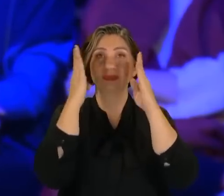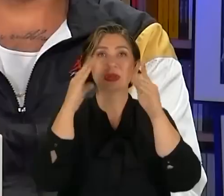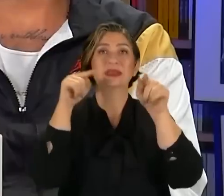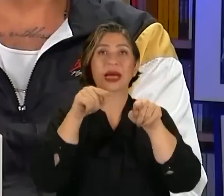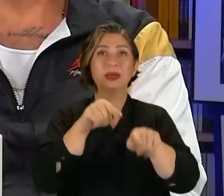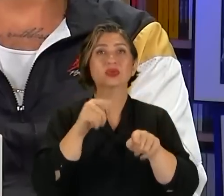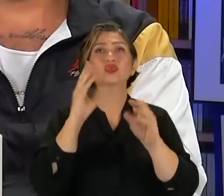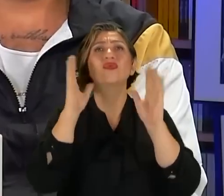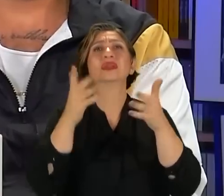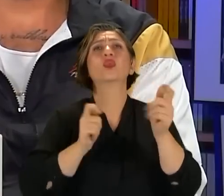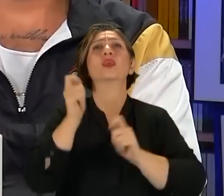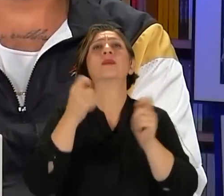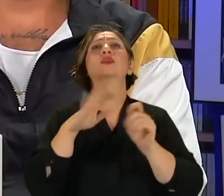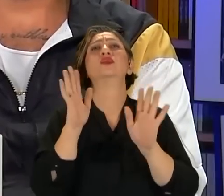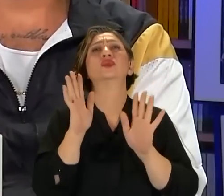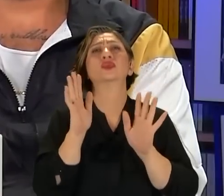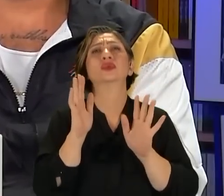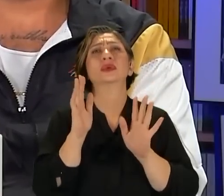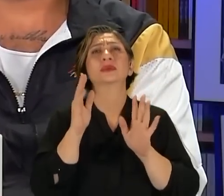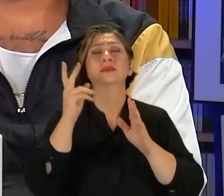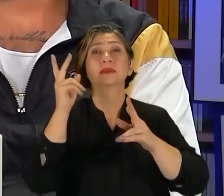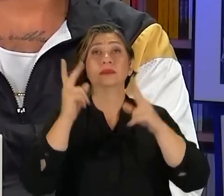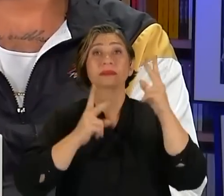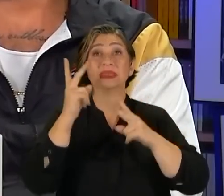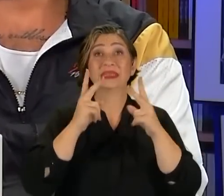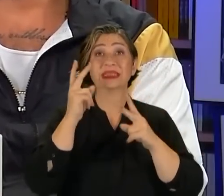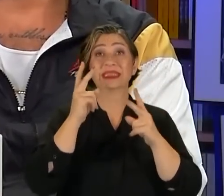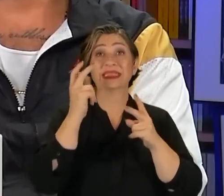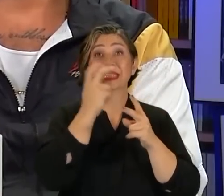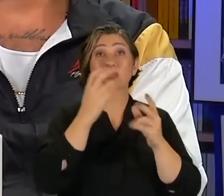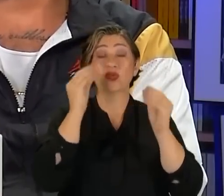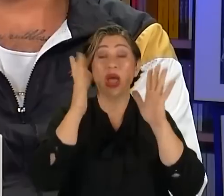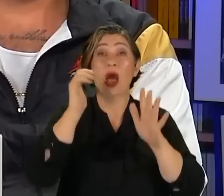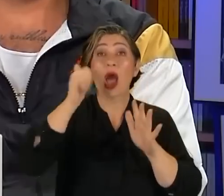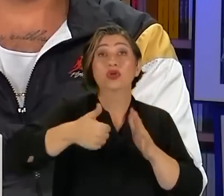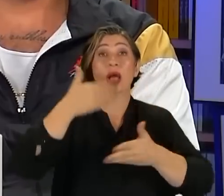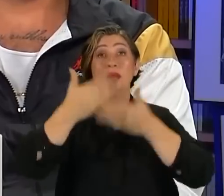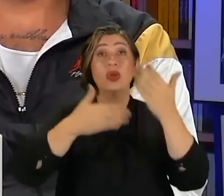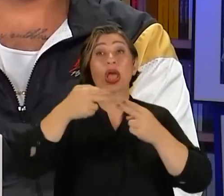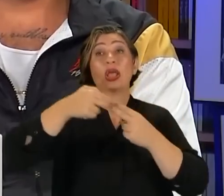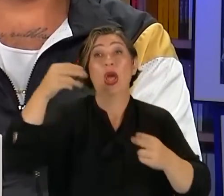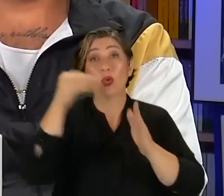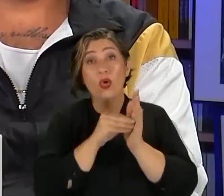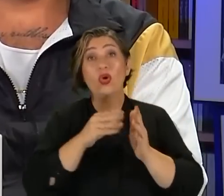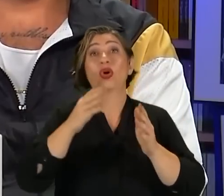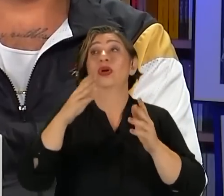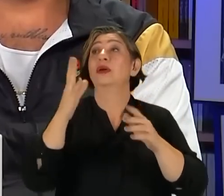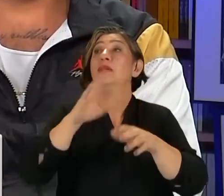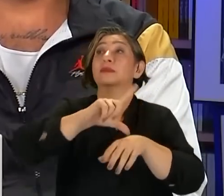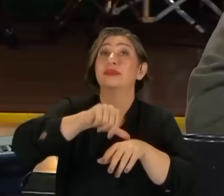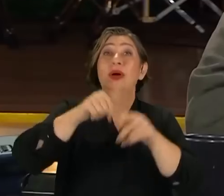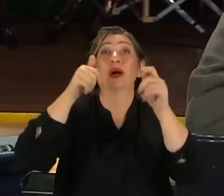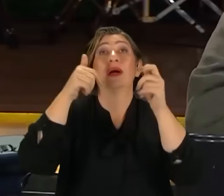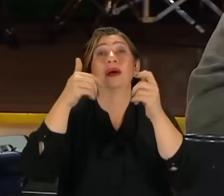takip edebiliriz. Çok da aşırı kullanmıyoruz ama. Hani bazı sanatçılar çok fazla kullanıyor. Her gününü anlatıyor. İşte de her şeyi sürelerle